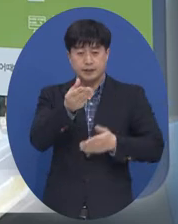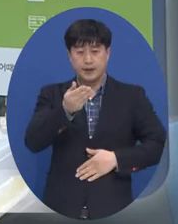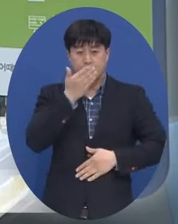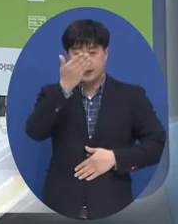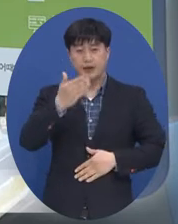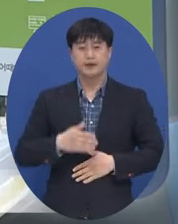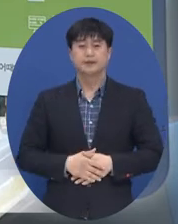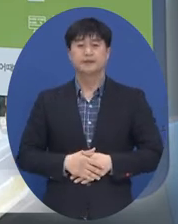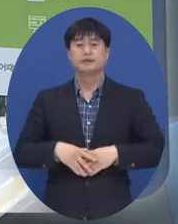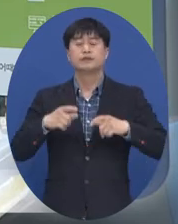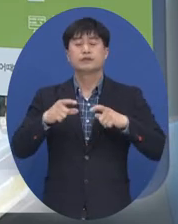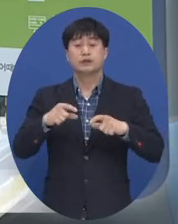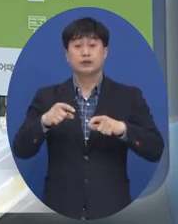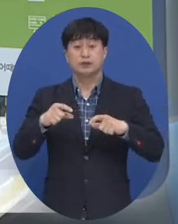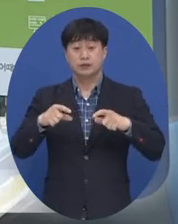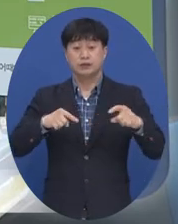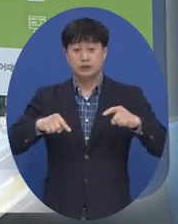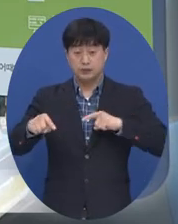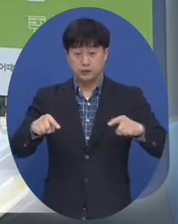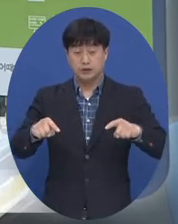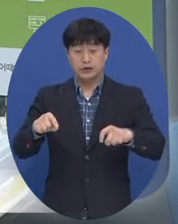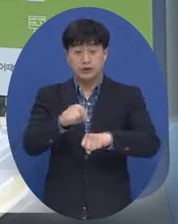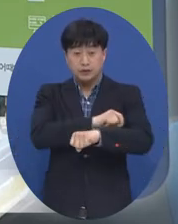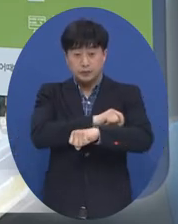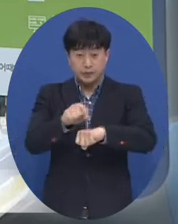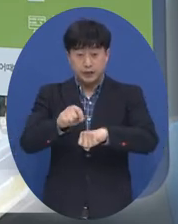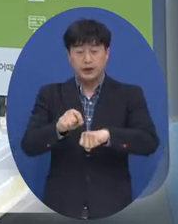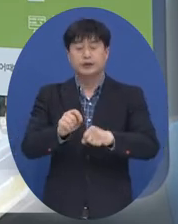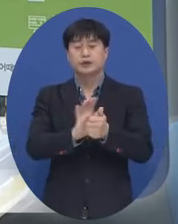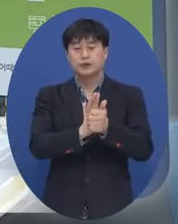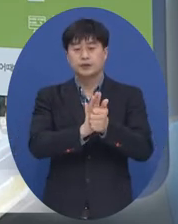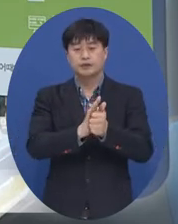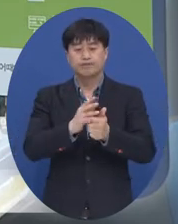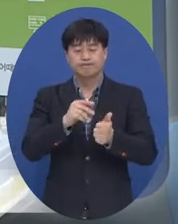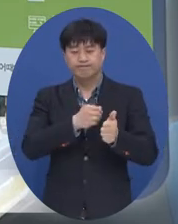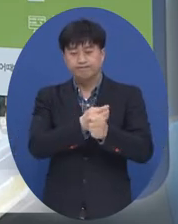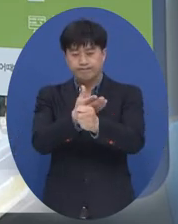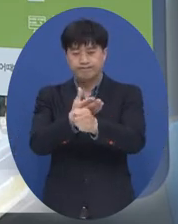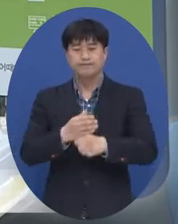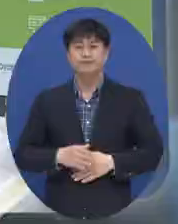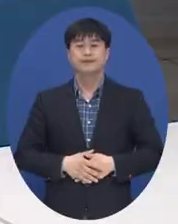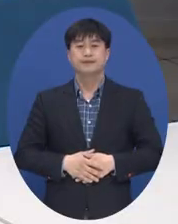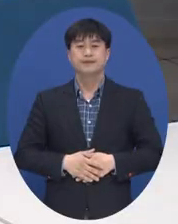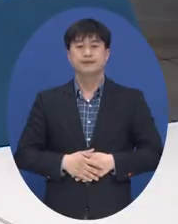있습니다 지자체별 이 셸 도서 서비스를 최창수 기자가 취재했습니다